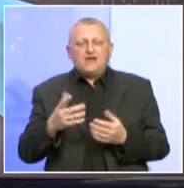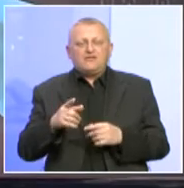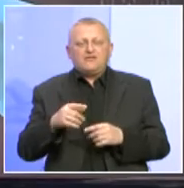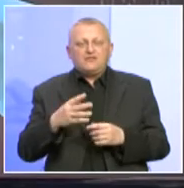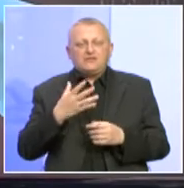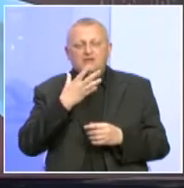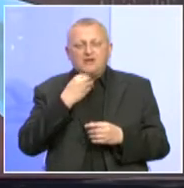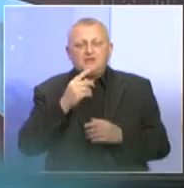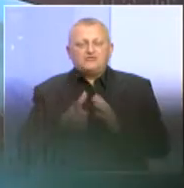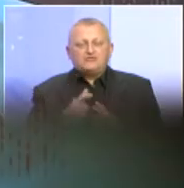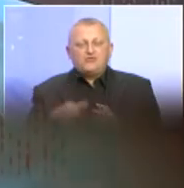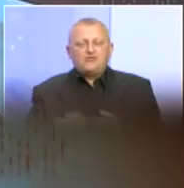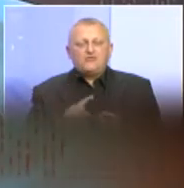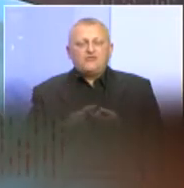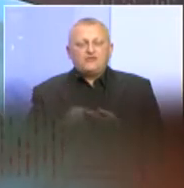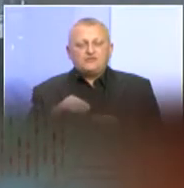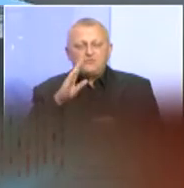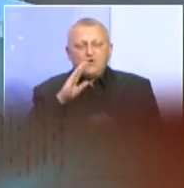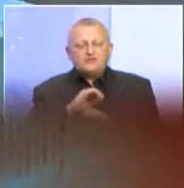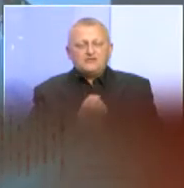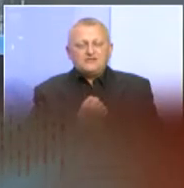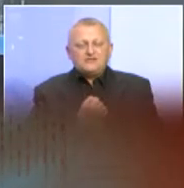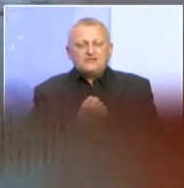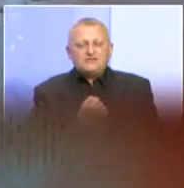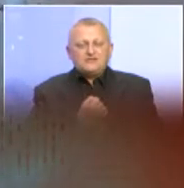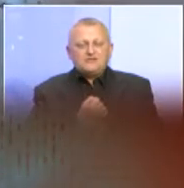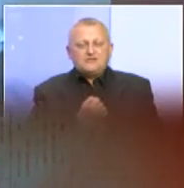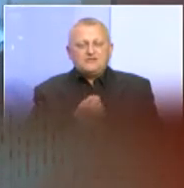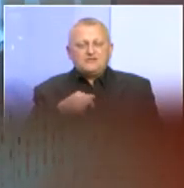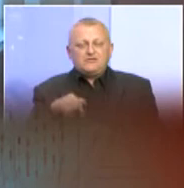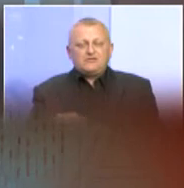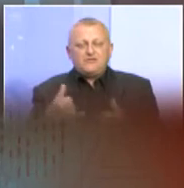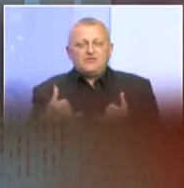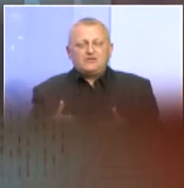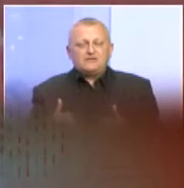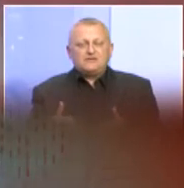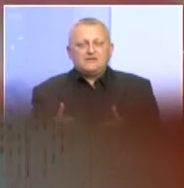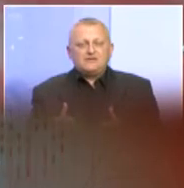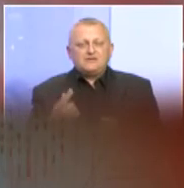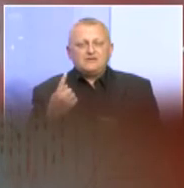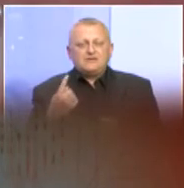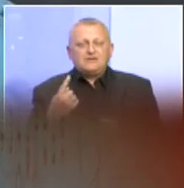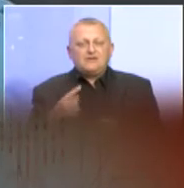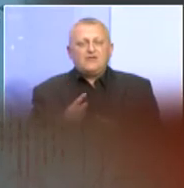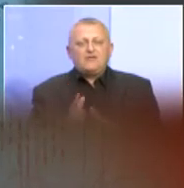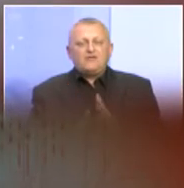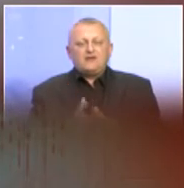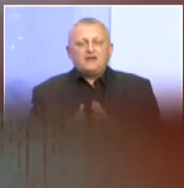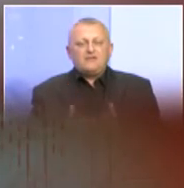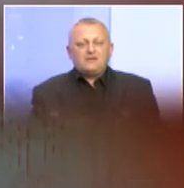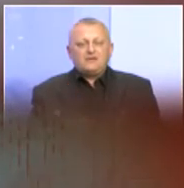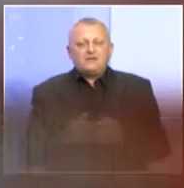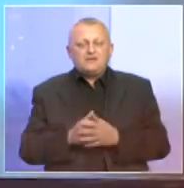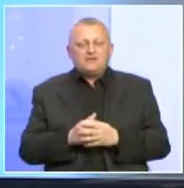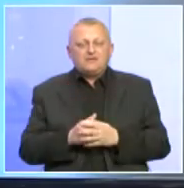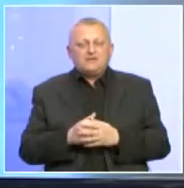i lepših vremena ovdje u Federaciji, da i u Bosni i Hercegovini. Ovo je sad jedno obdoblje